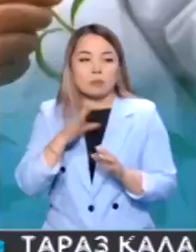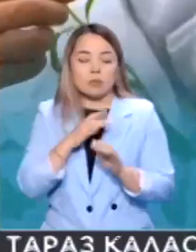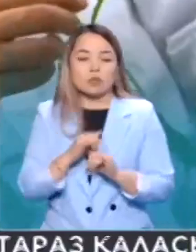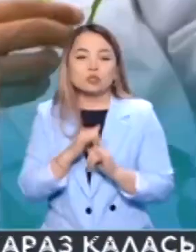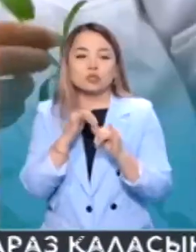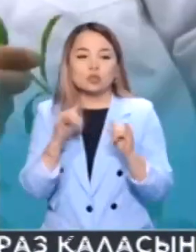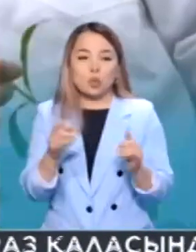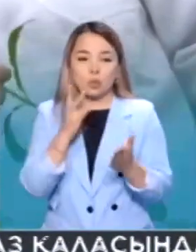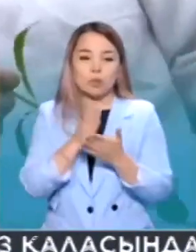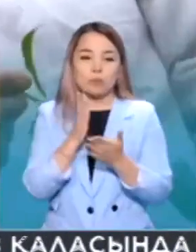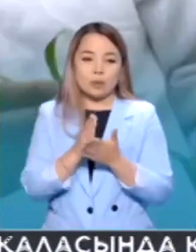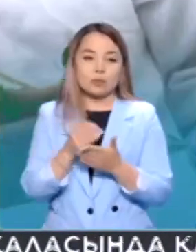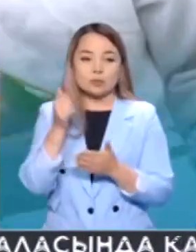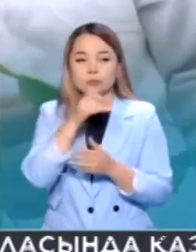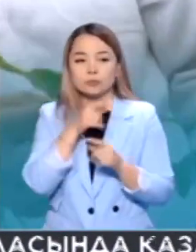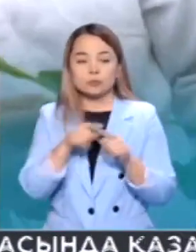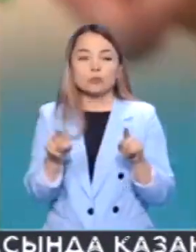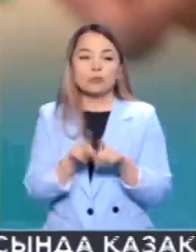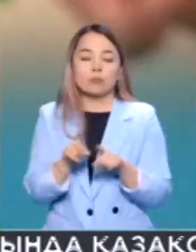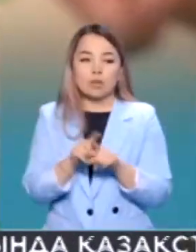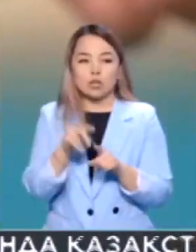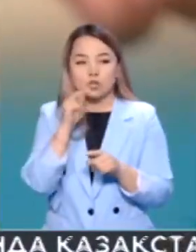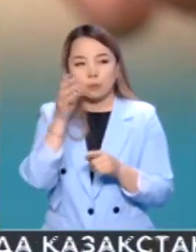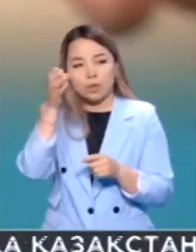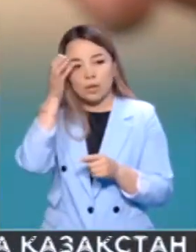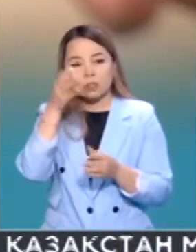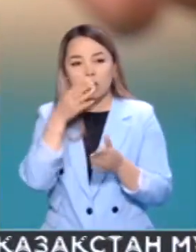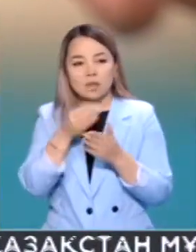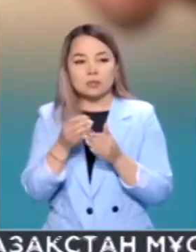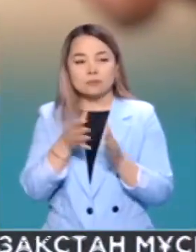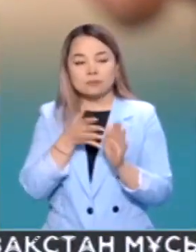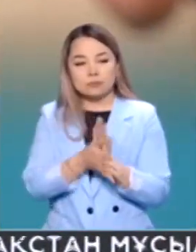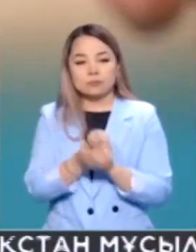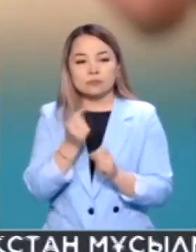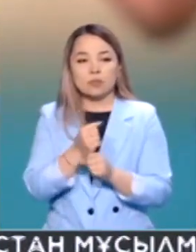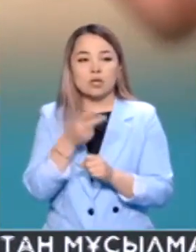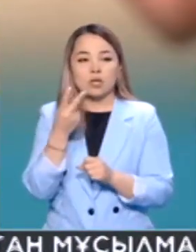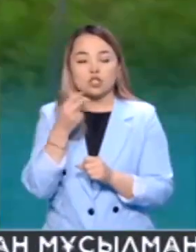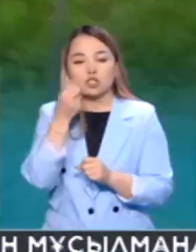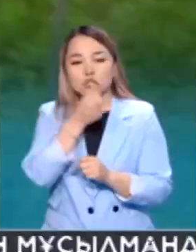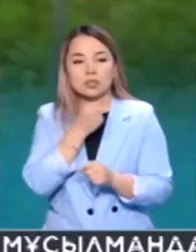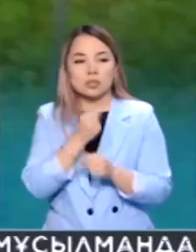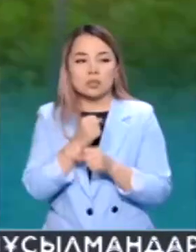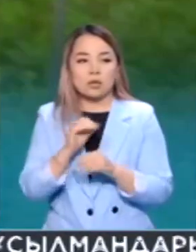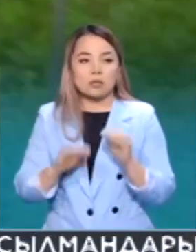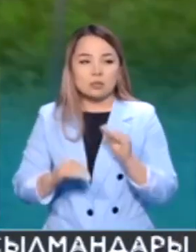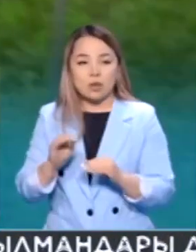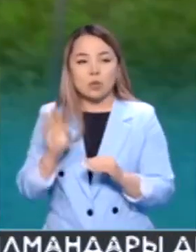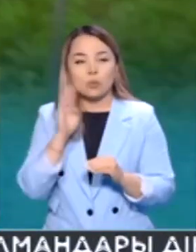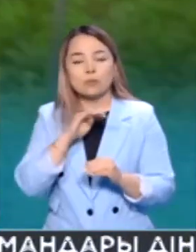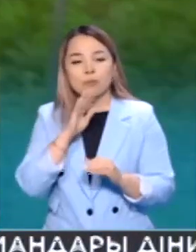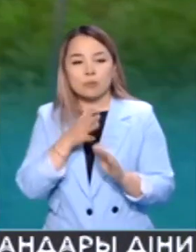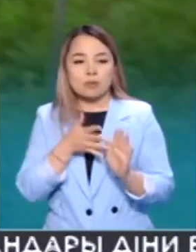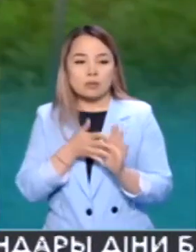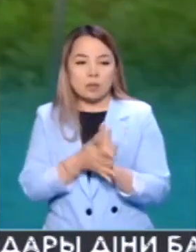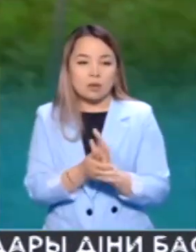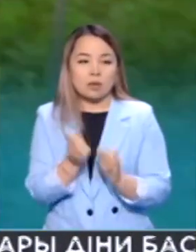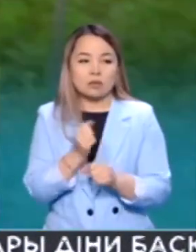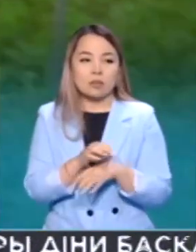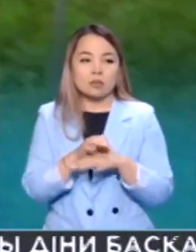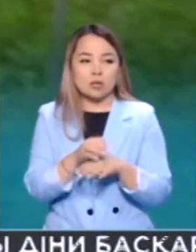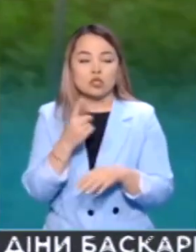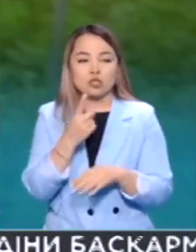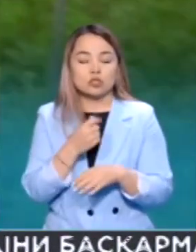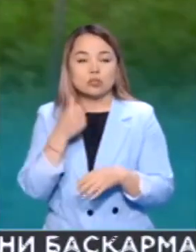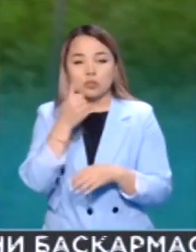еселене түседі. Көп жылдық өсімдікті шымкенттік ғалымдардың жерсіндіргені биыл екінші жыл. Су жеткілікті мөлшерде беріліп тұратын болса, жылына